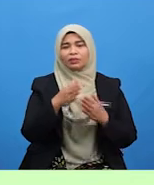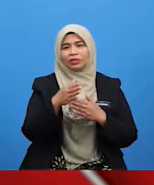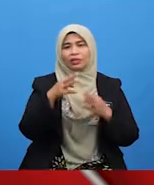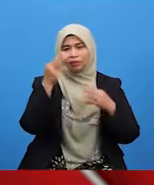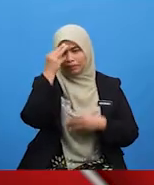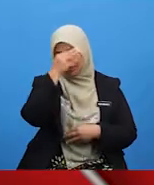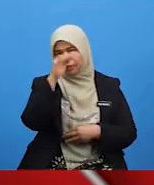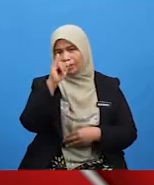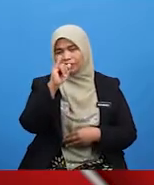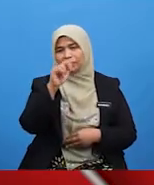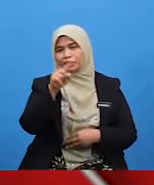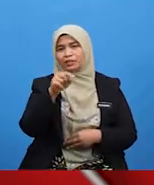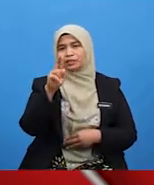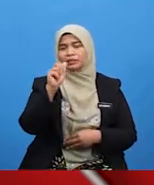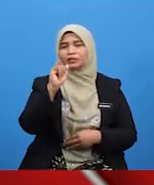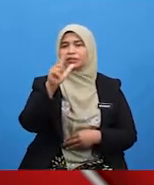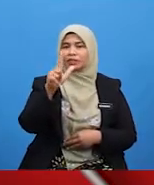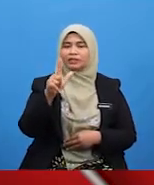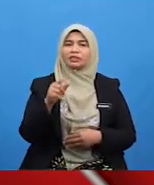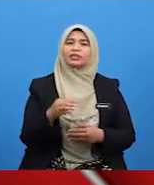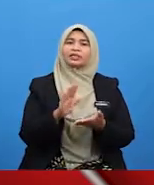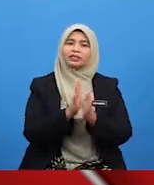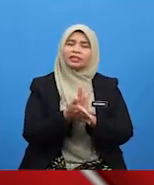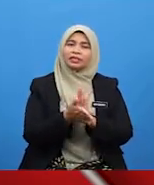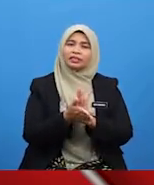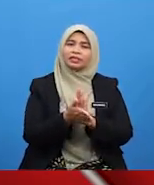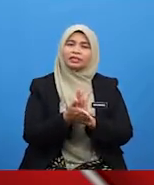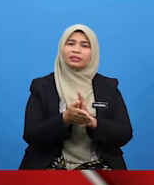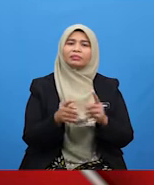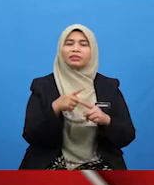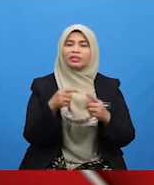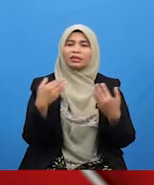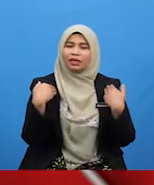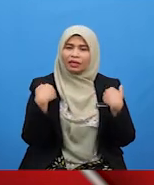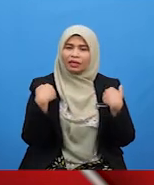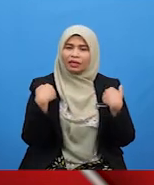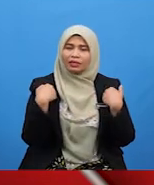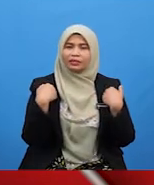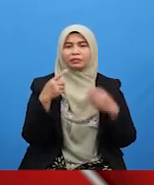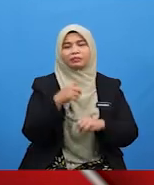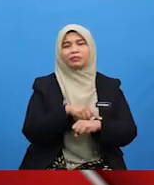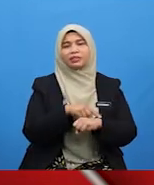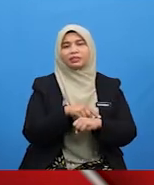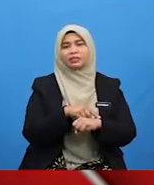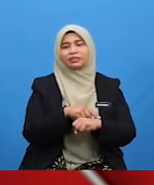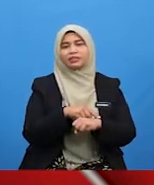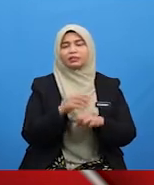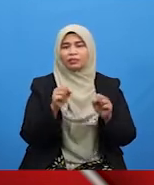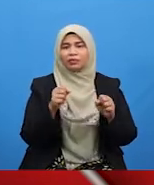Israel. Jadi, selagi ada kesempatan menziarahi orang-orang yang sedang